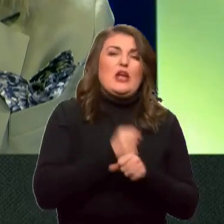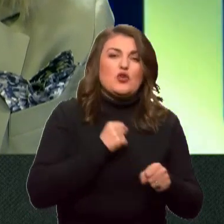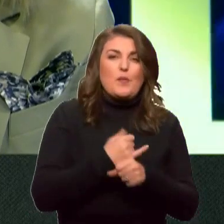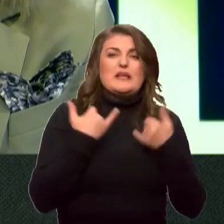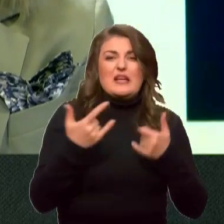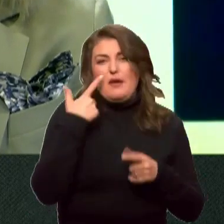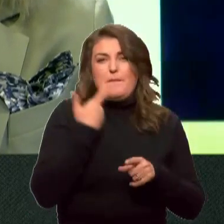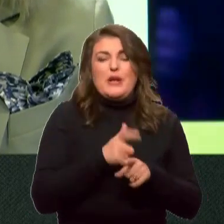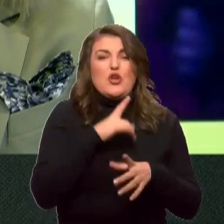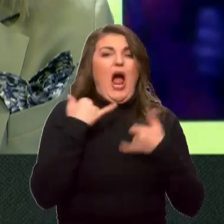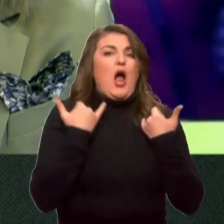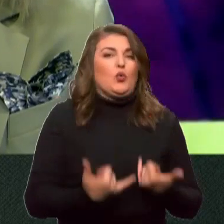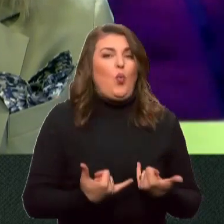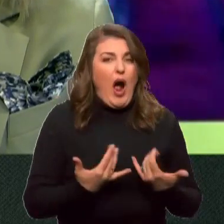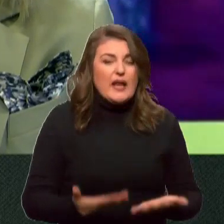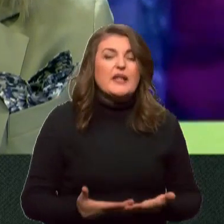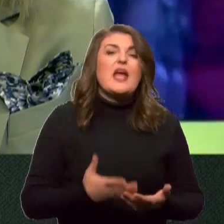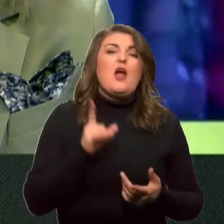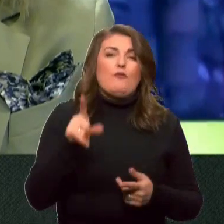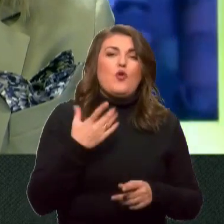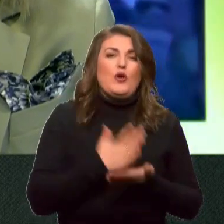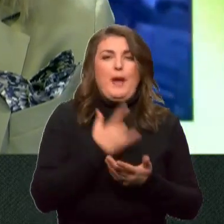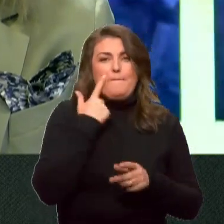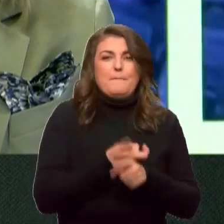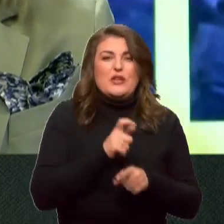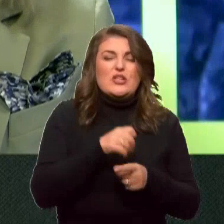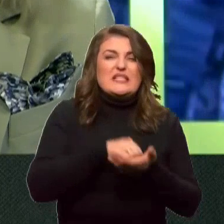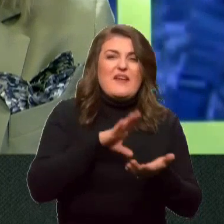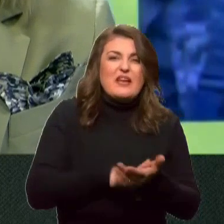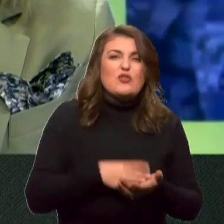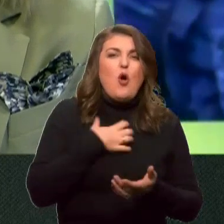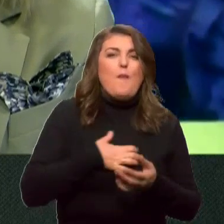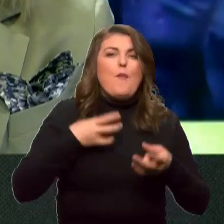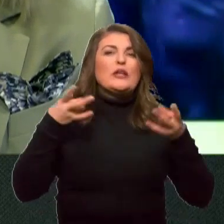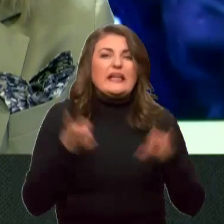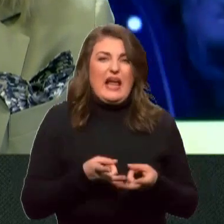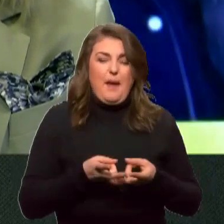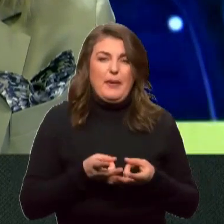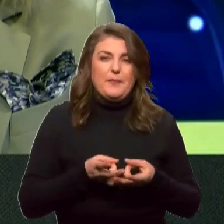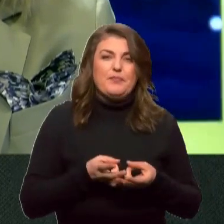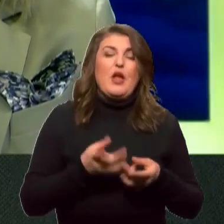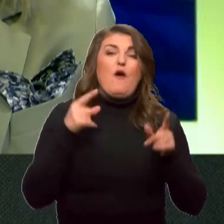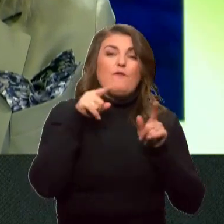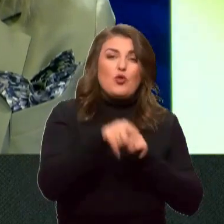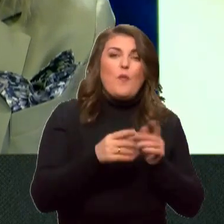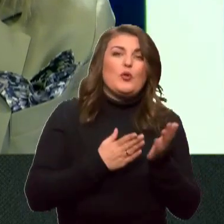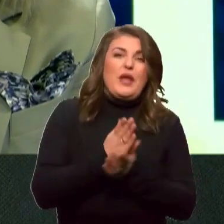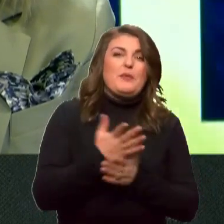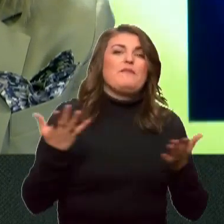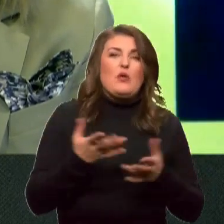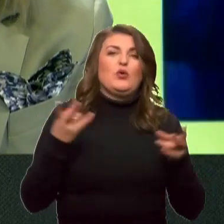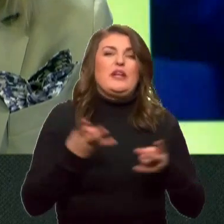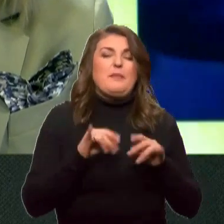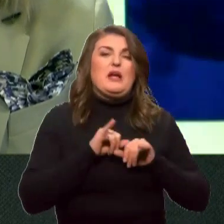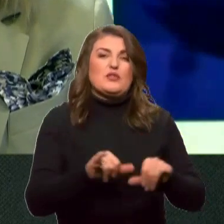Зараз він більш актуальний, і у нього є більше зафіксована потреба, тобто в тому напрямку, в якому